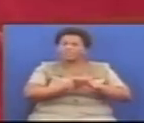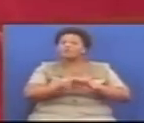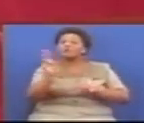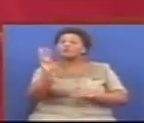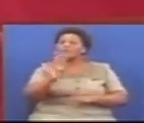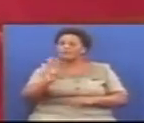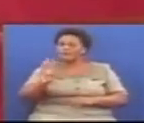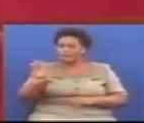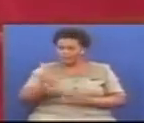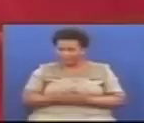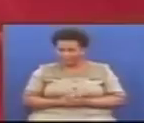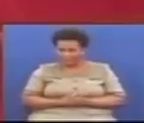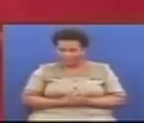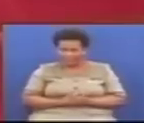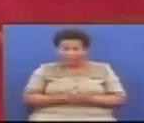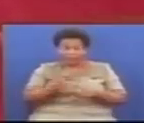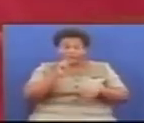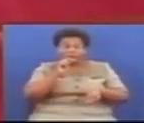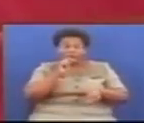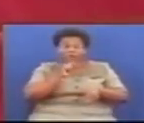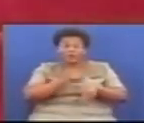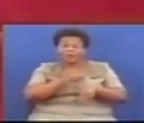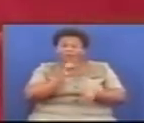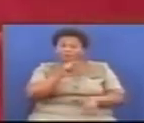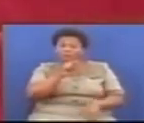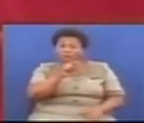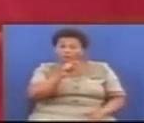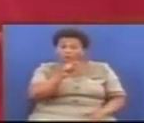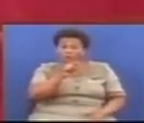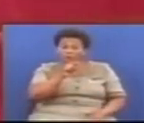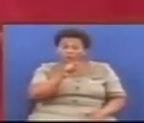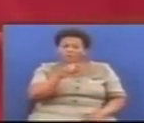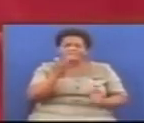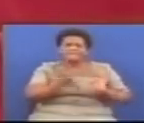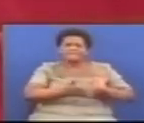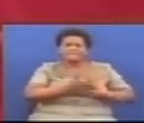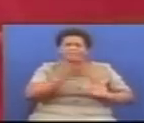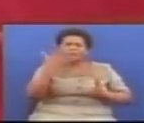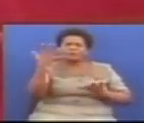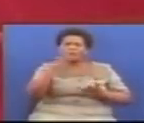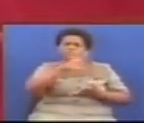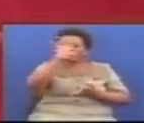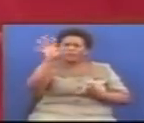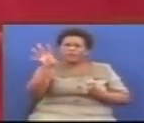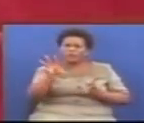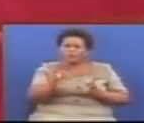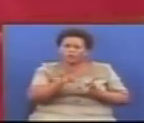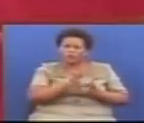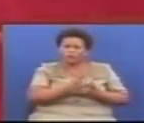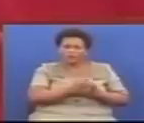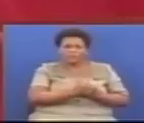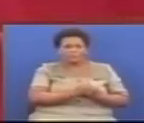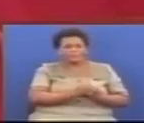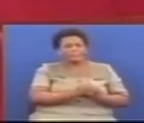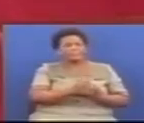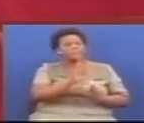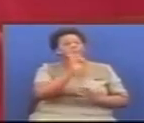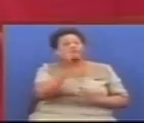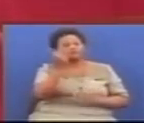Wakati ule halmashauri zote vyanzo vyote vilikuwa pale. Lakini kwa kuwa serikali imechukua vyanzo